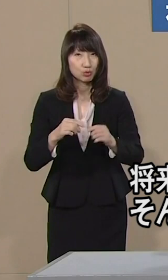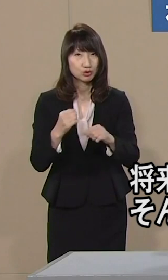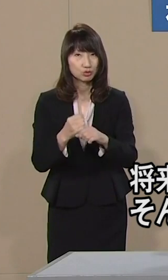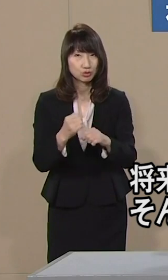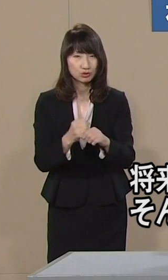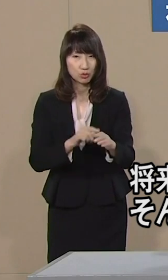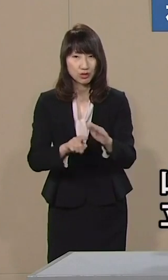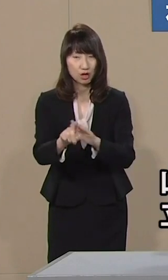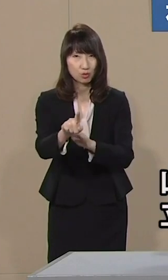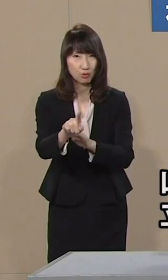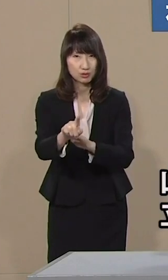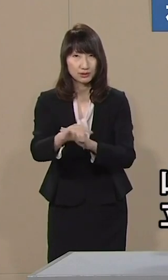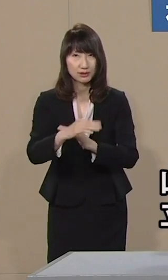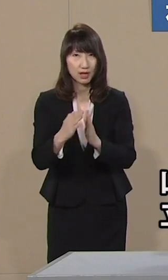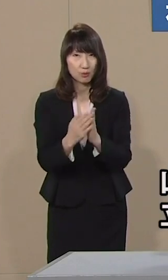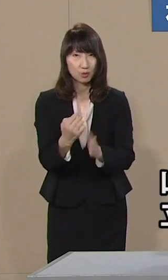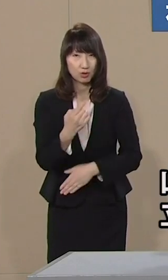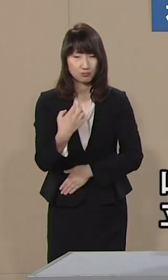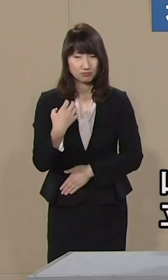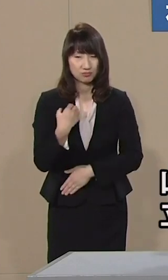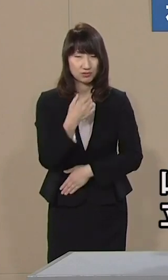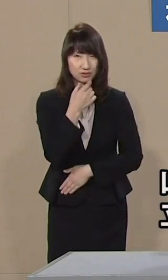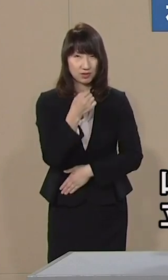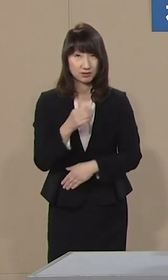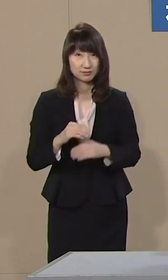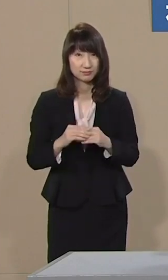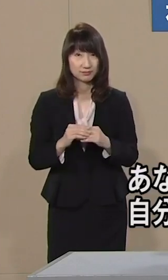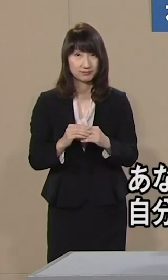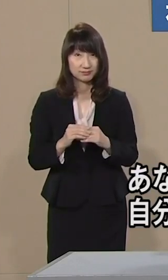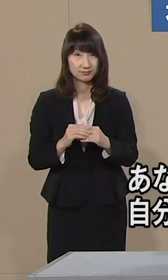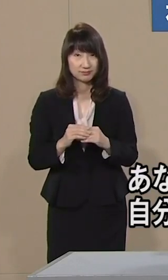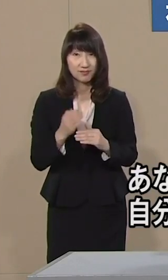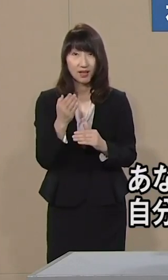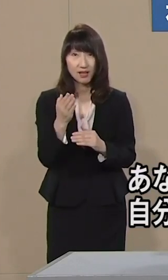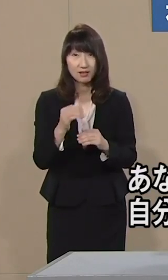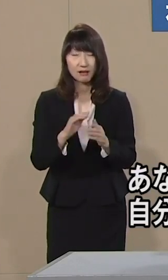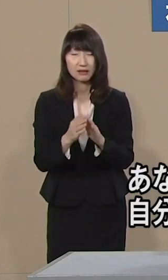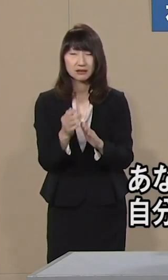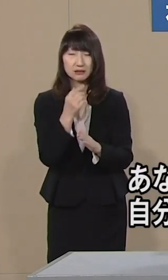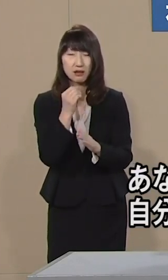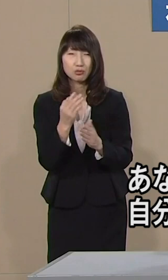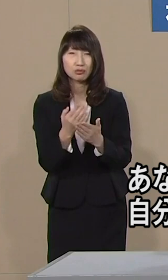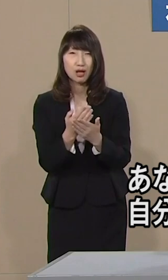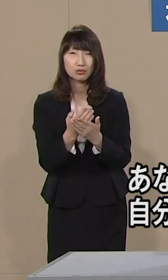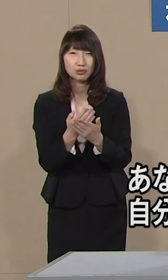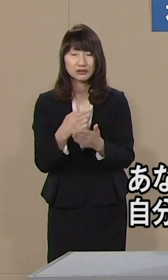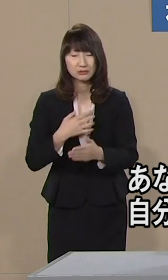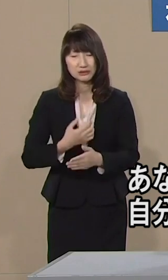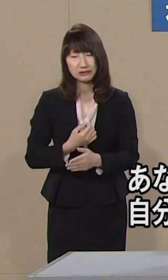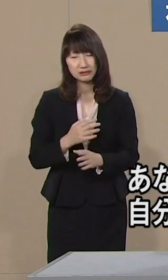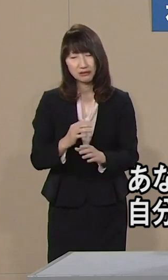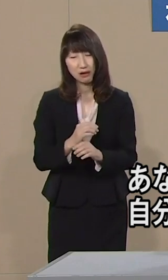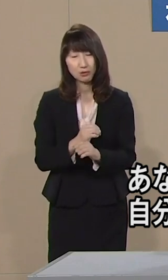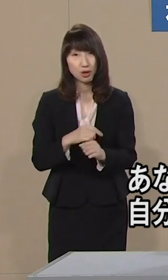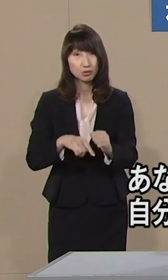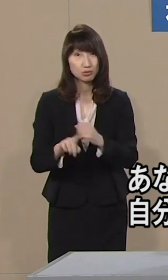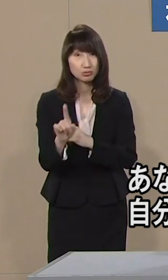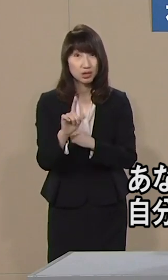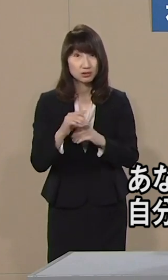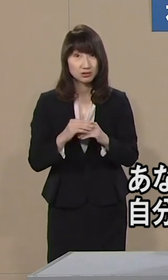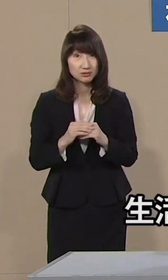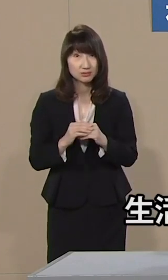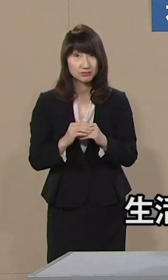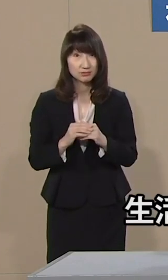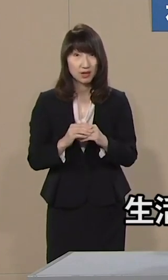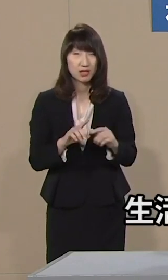国づくりの戦闘に山本太郎を立たせてくれませんかあなたが死にたくなる自分に自信が持てなくなる理由の一